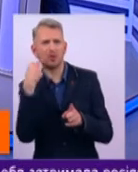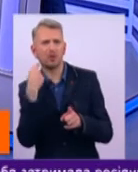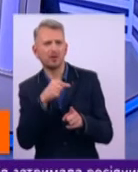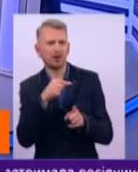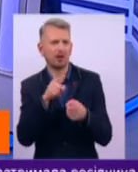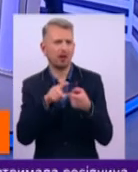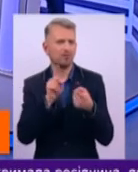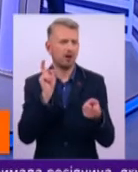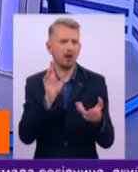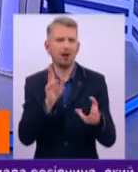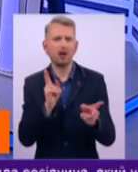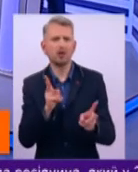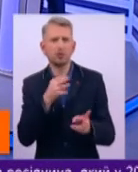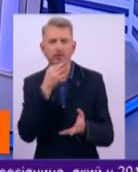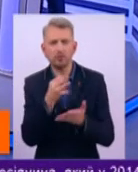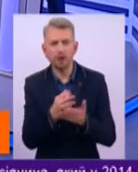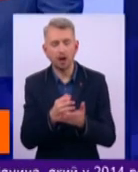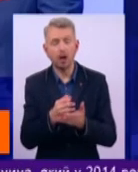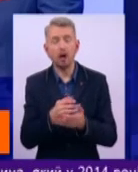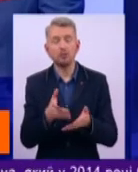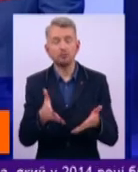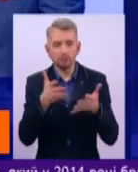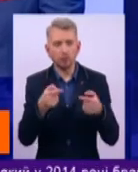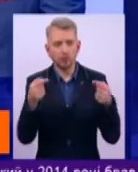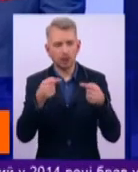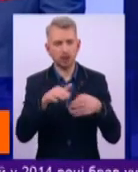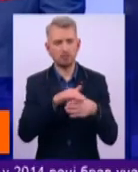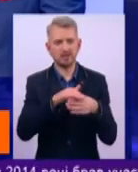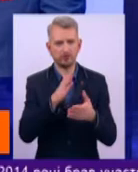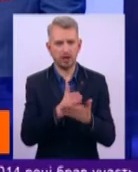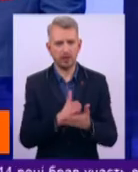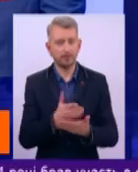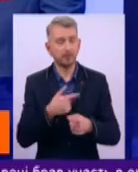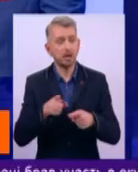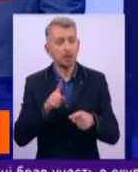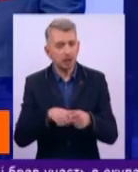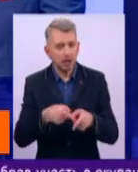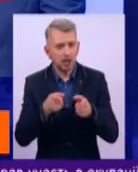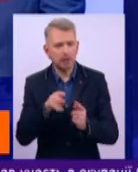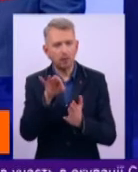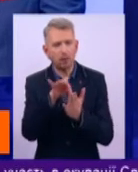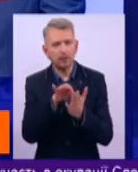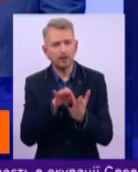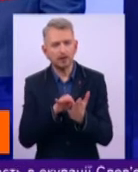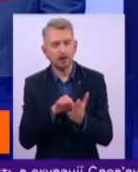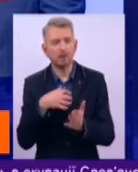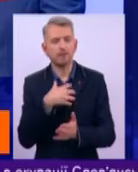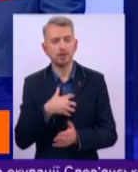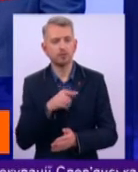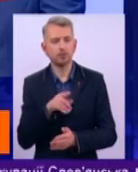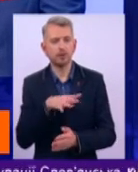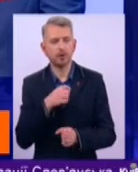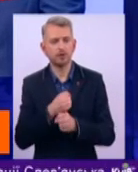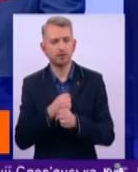невідомо, хто відповідає, що, а якраз конкретні персоналії. І це дійсно оцінка, важливо, що вона була